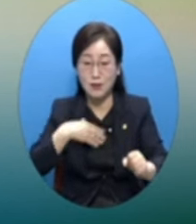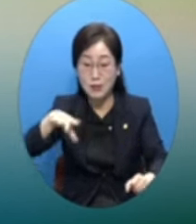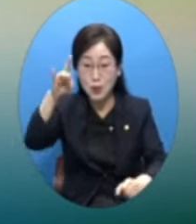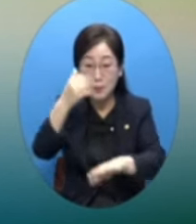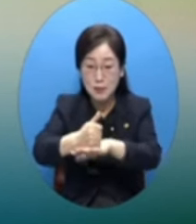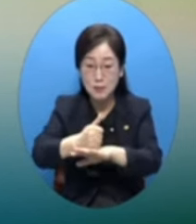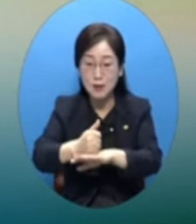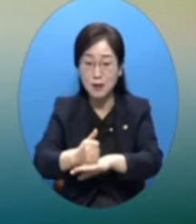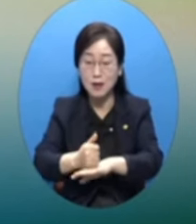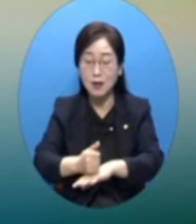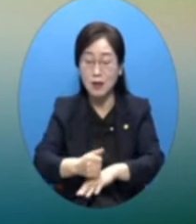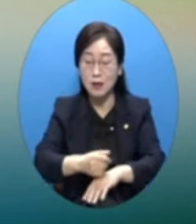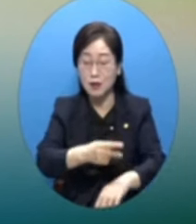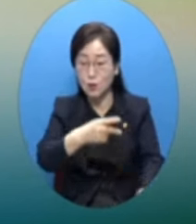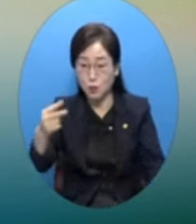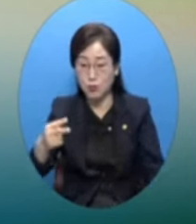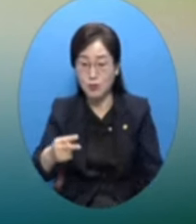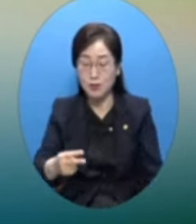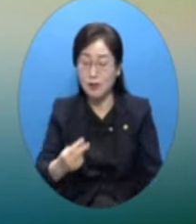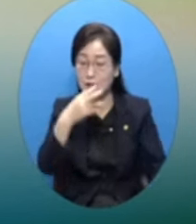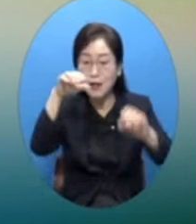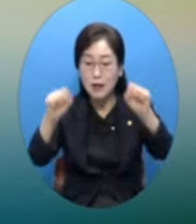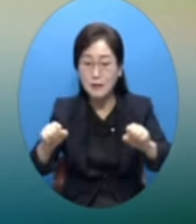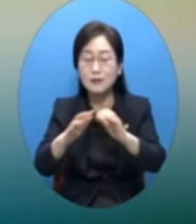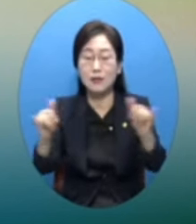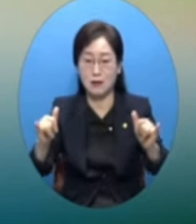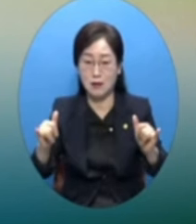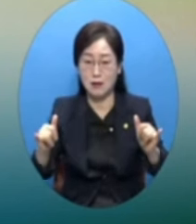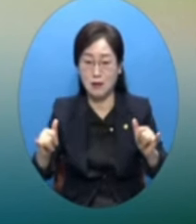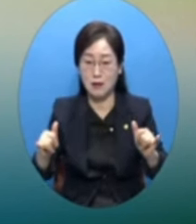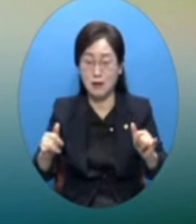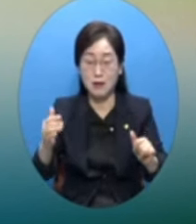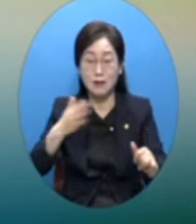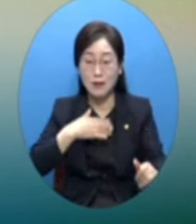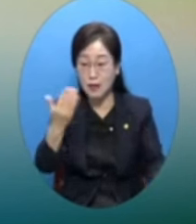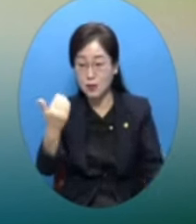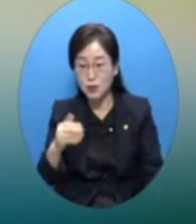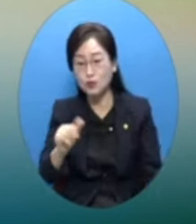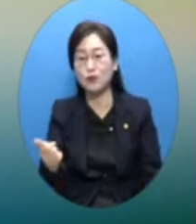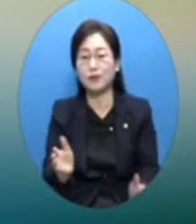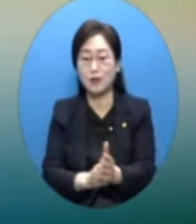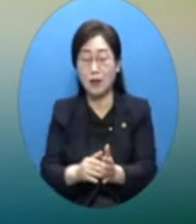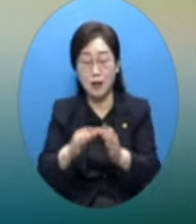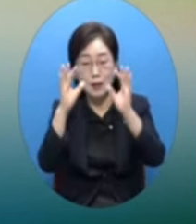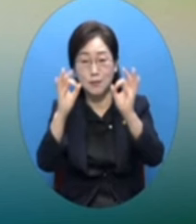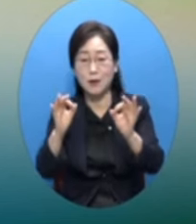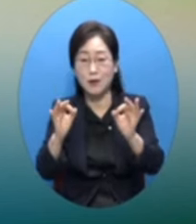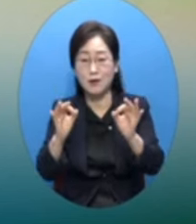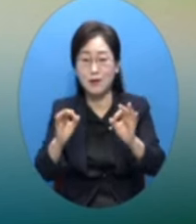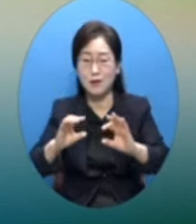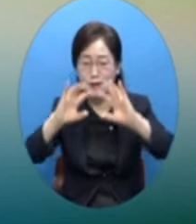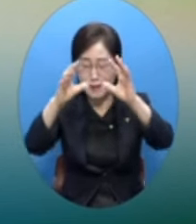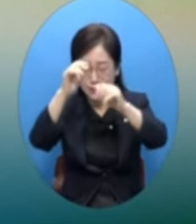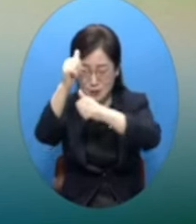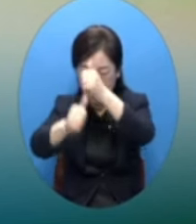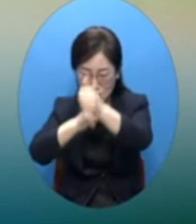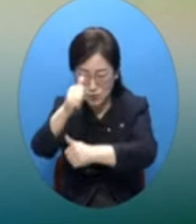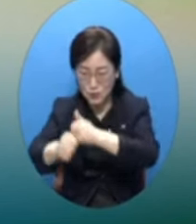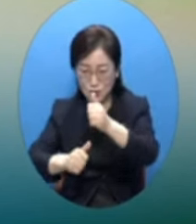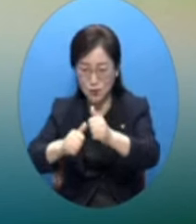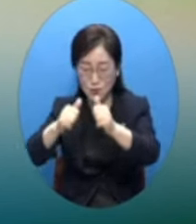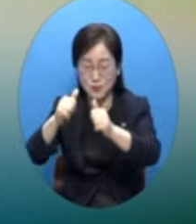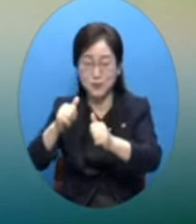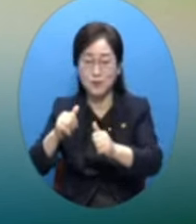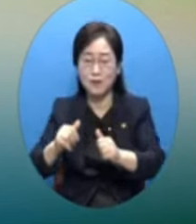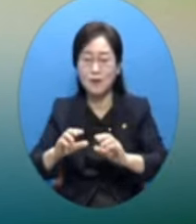곧 살아계신 자라, 살아있는 자라 내가 전에 죽었었느라 볼지어다 이제 세세도록 살아있어 사망과